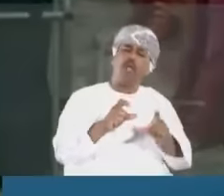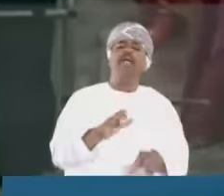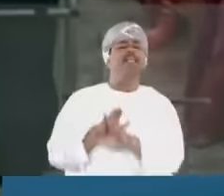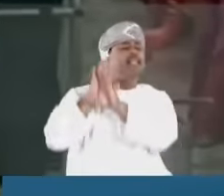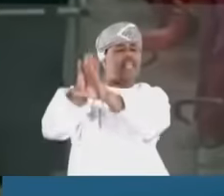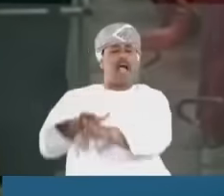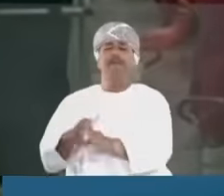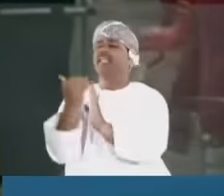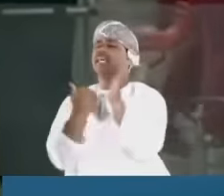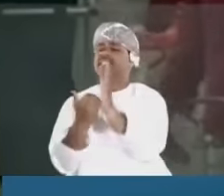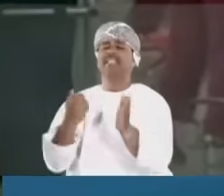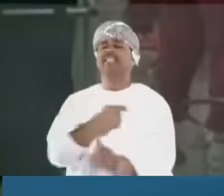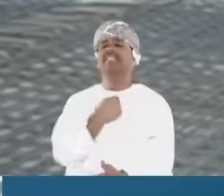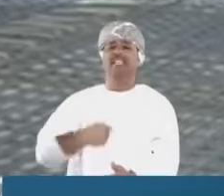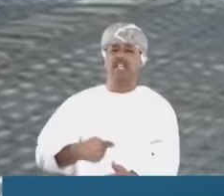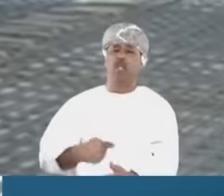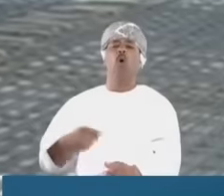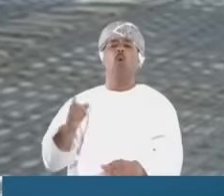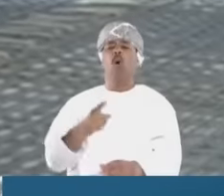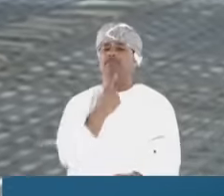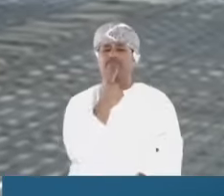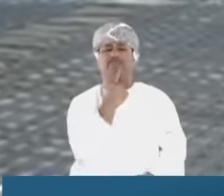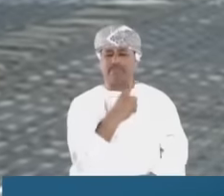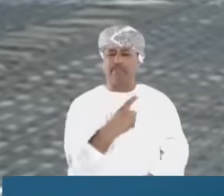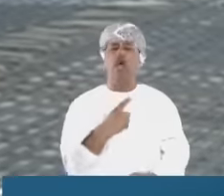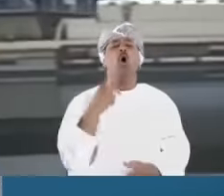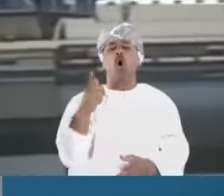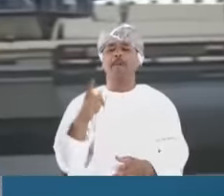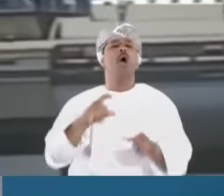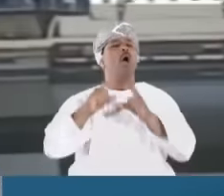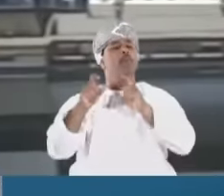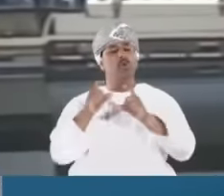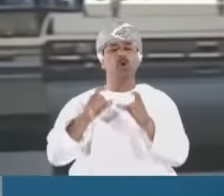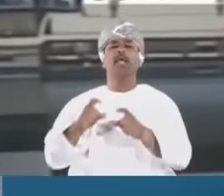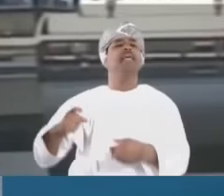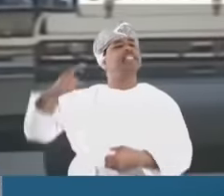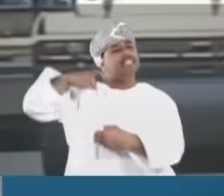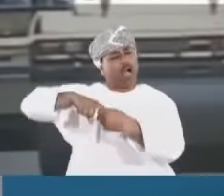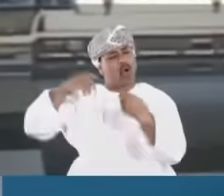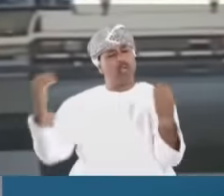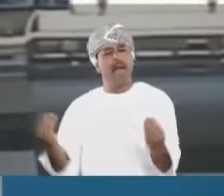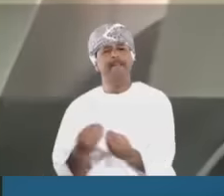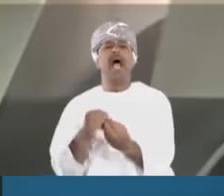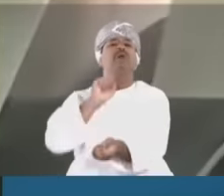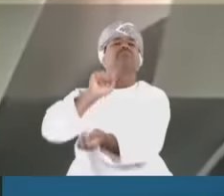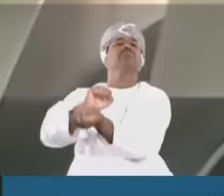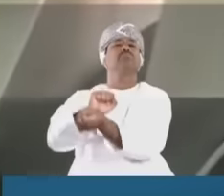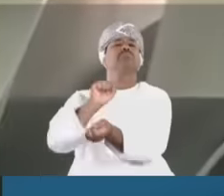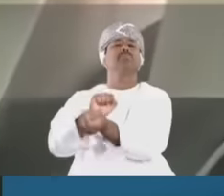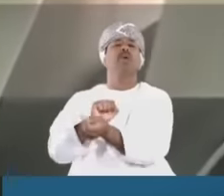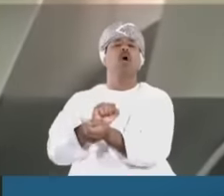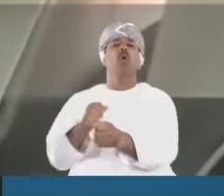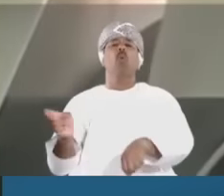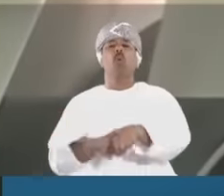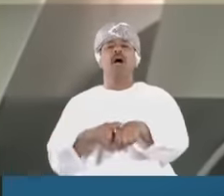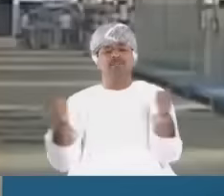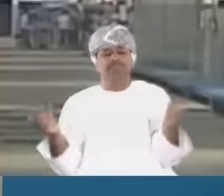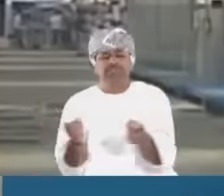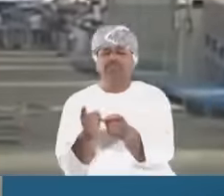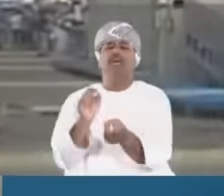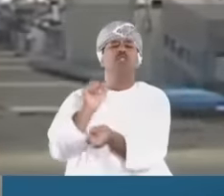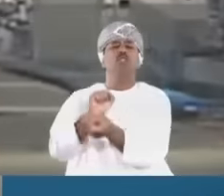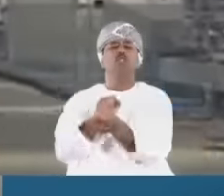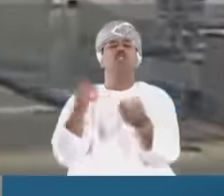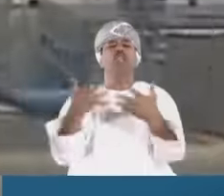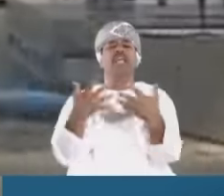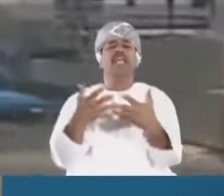دعمها للاقتصاد الصيني، وتعهدت بتشجيع البنوك على التعامل مع القروض المتعثرة وتقليص الإقراض